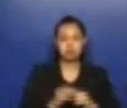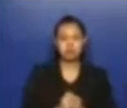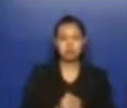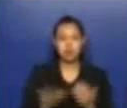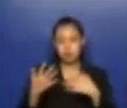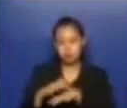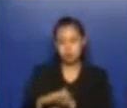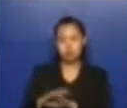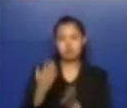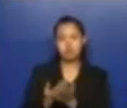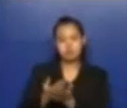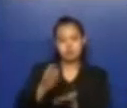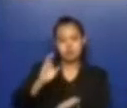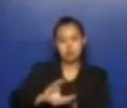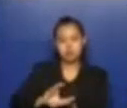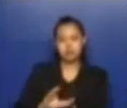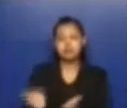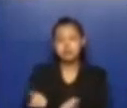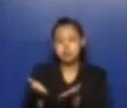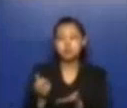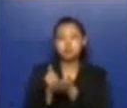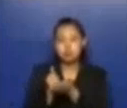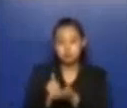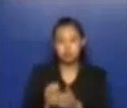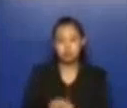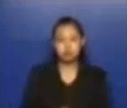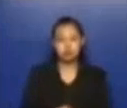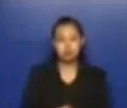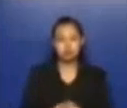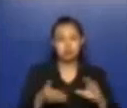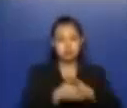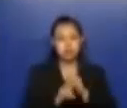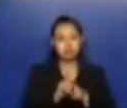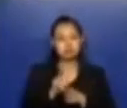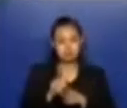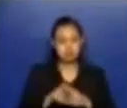ว้ในงบประมาณประเภทเงินอุดหนุนอีกขอชาร์ตที่2ครับ